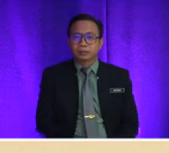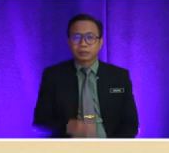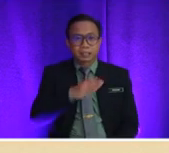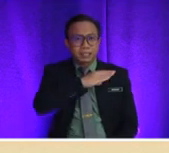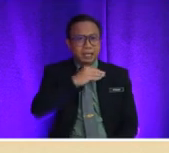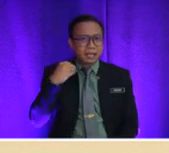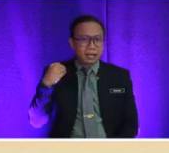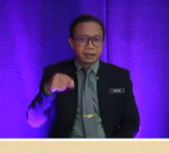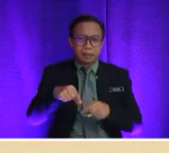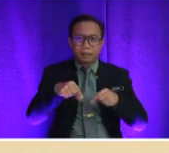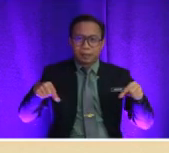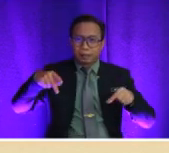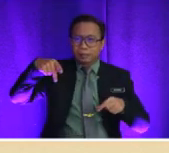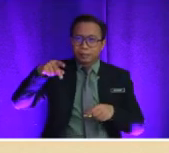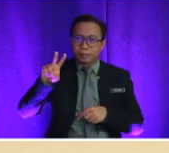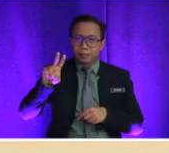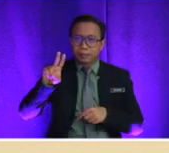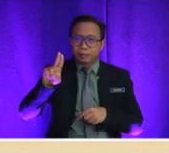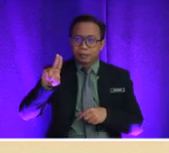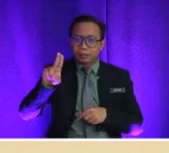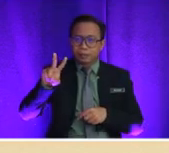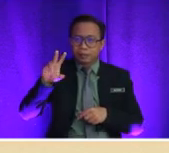pie pvc ini adalah